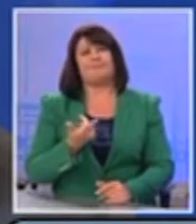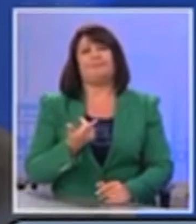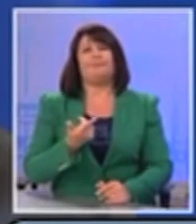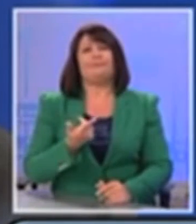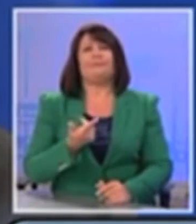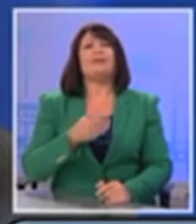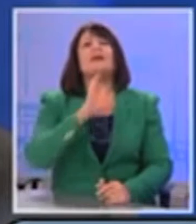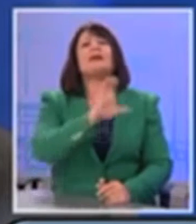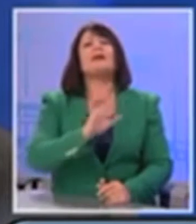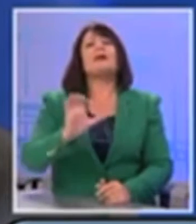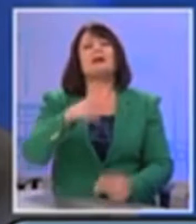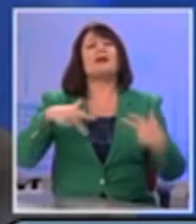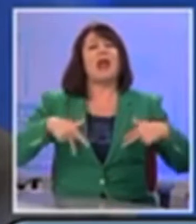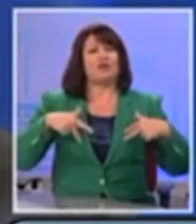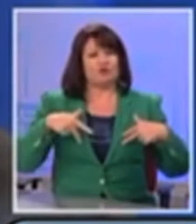à